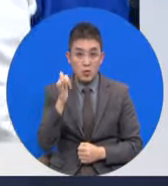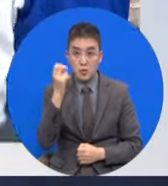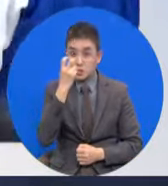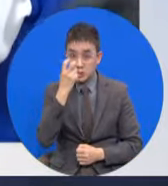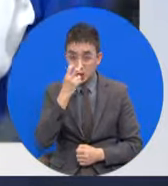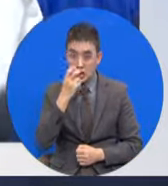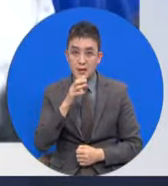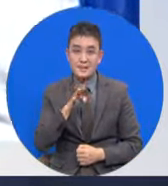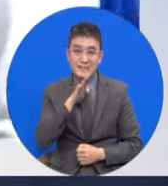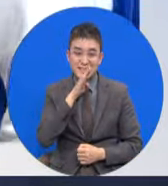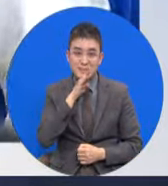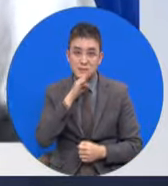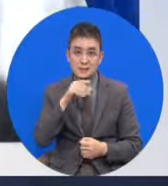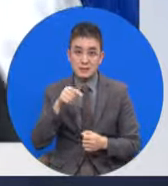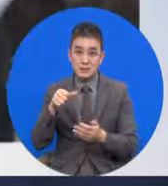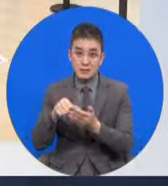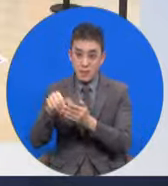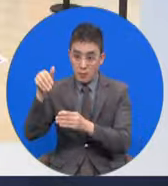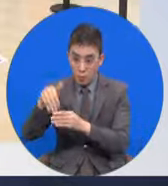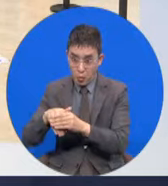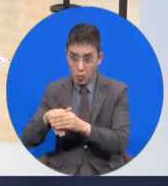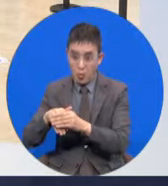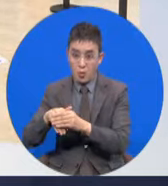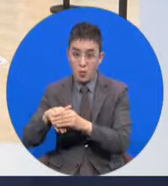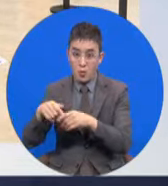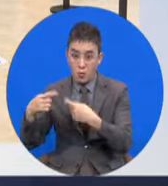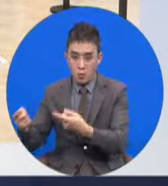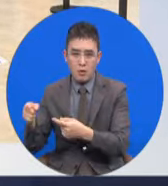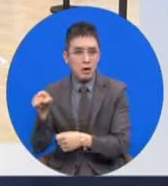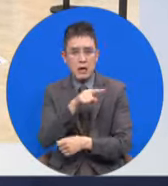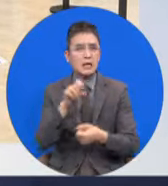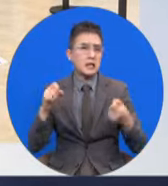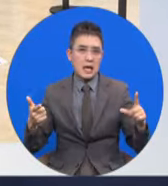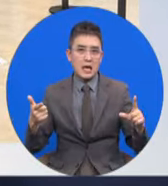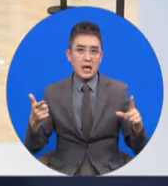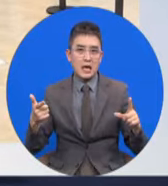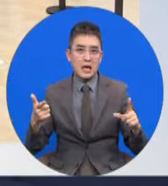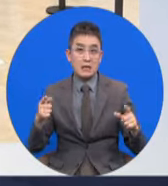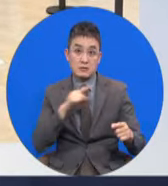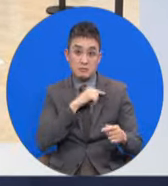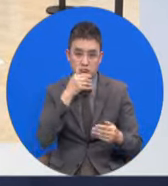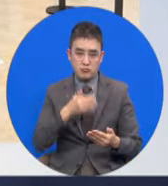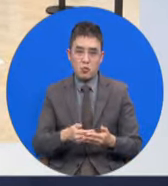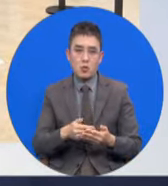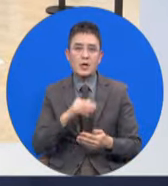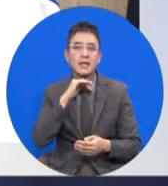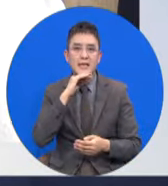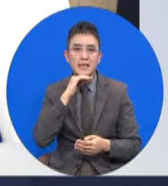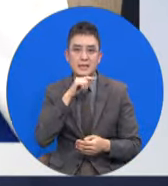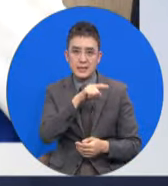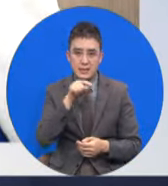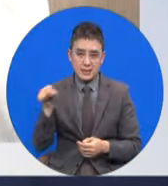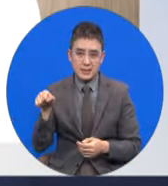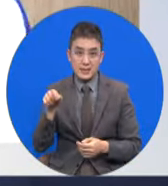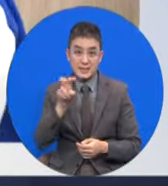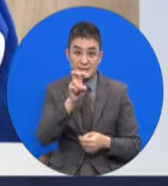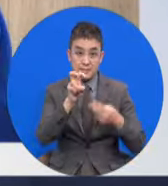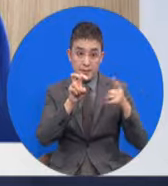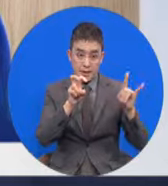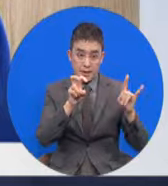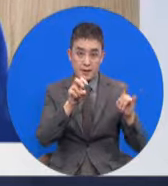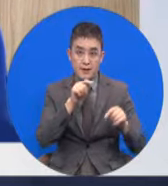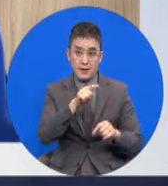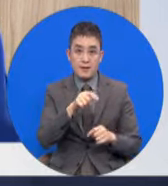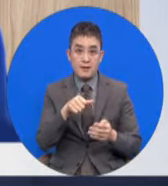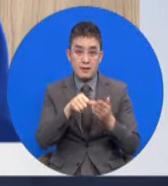실제 투표 행위는 다를 수밖에 없다. 그 중요한 이유는 결국 세대별 투표율이다. 그래서 결국은 20대가 투표율 또는